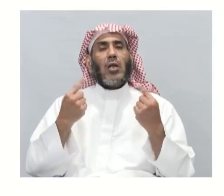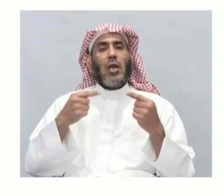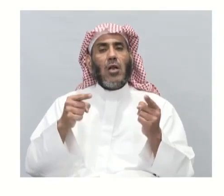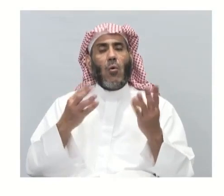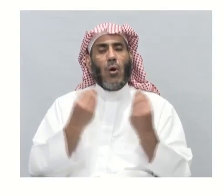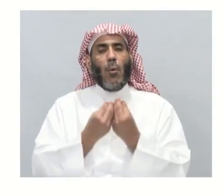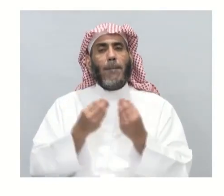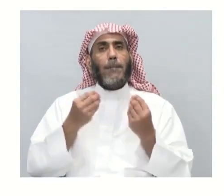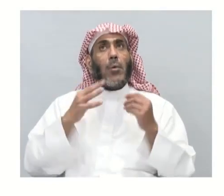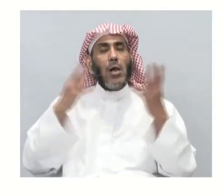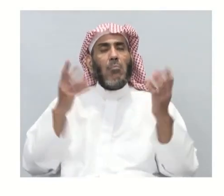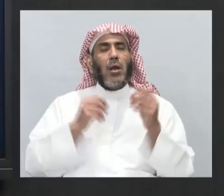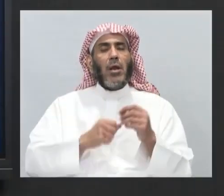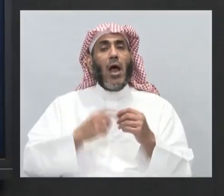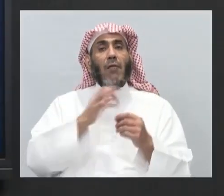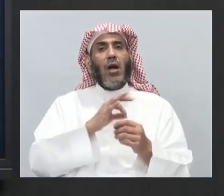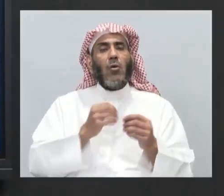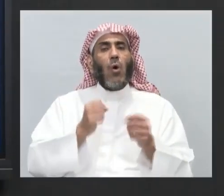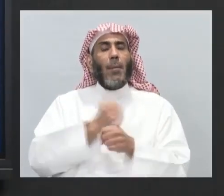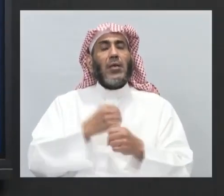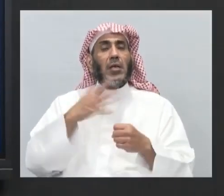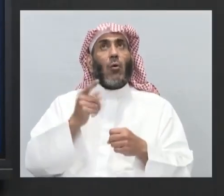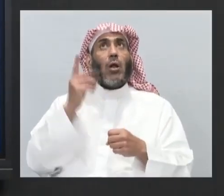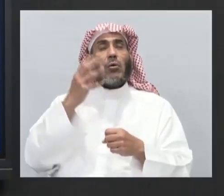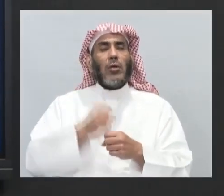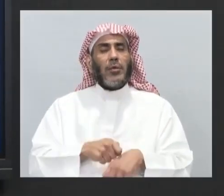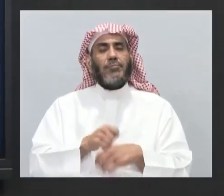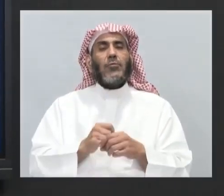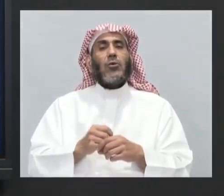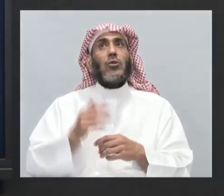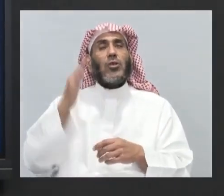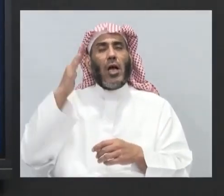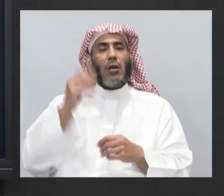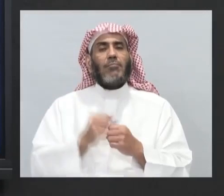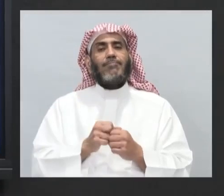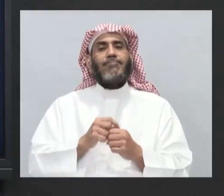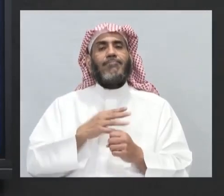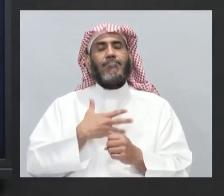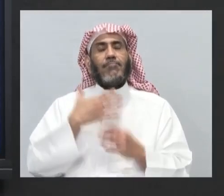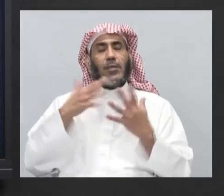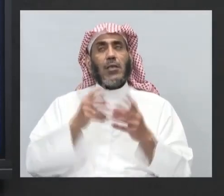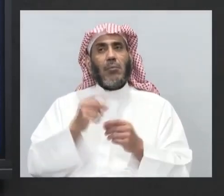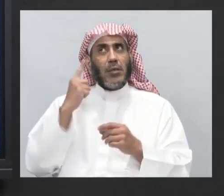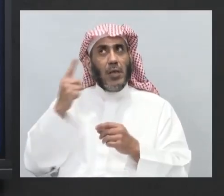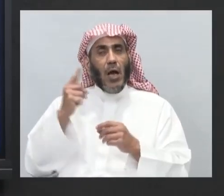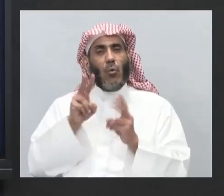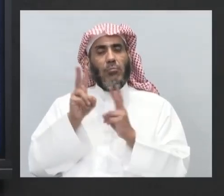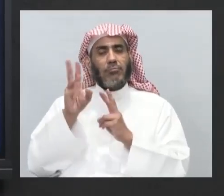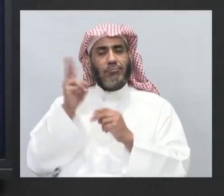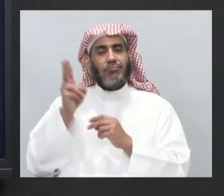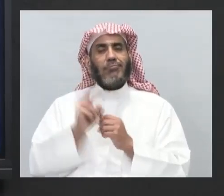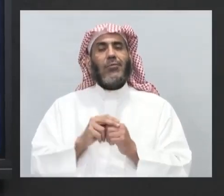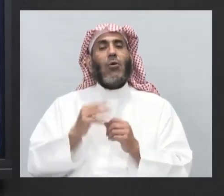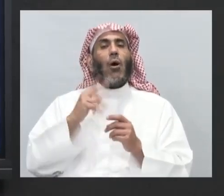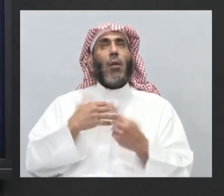الختام علما نافعا وعملا صالحا ان ربي ولي ذلك والقادر عليه شاكرا لكم طيب الاصغاء وكريم المتابعه مؤملا